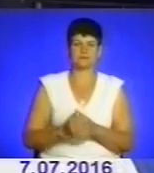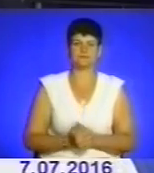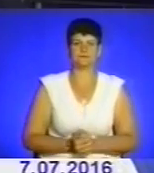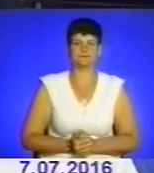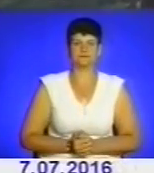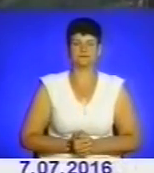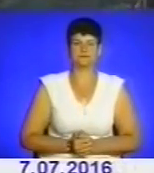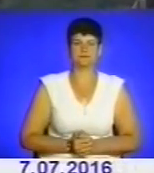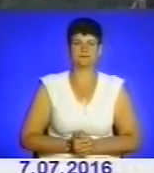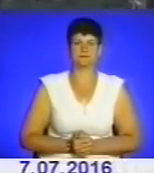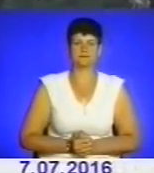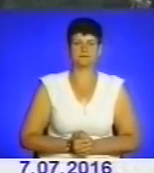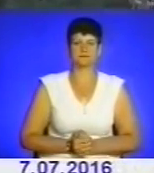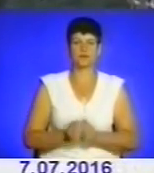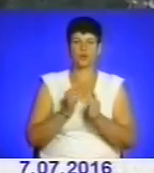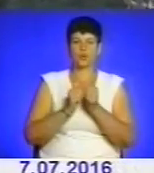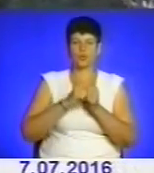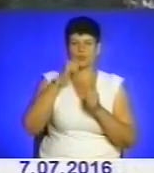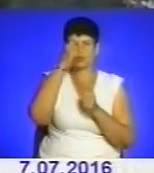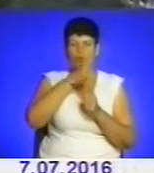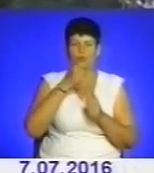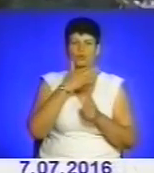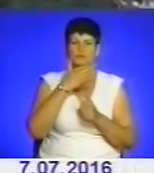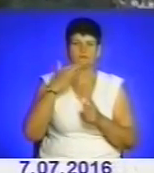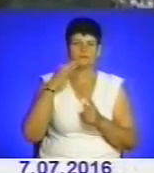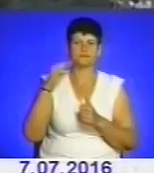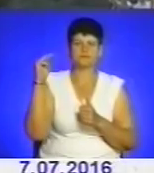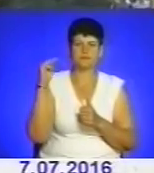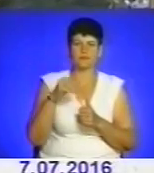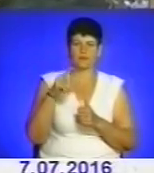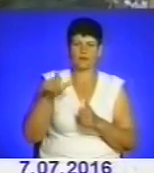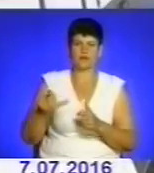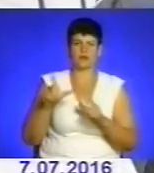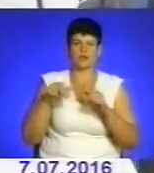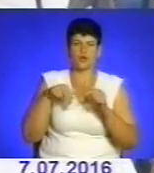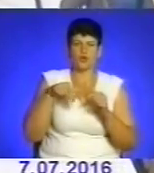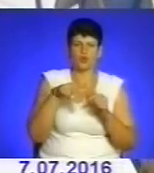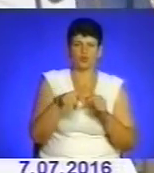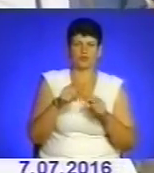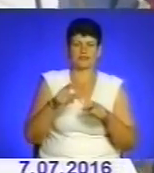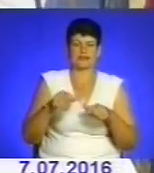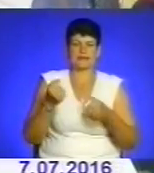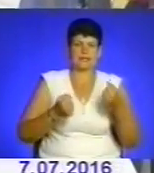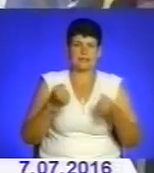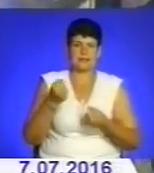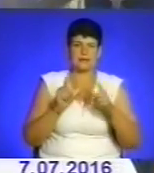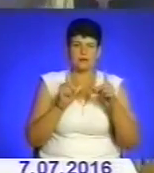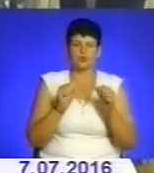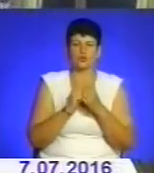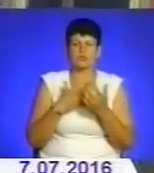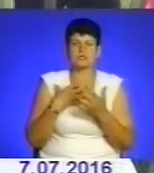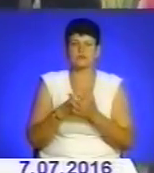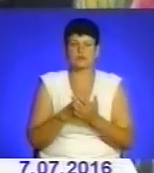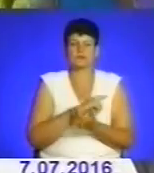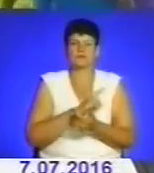Миргородська. Щороку десятки тисяч прочан йдуть, їдуть, кожен згідно зі своїми силами до